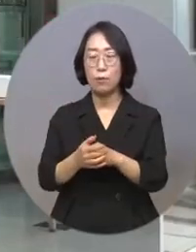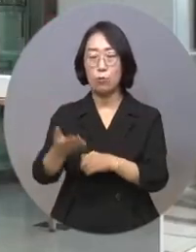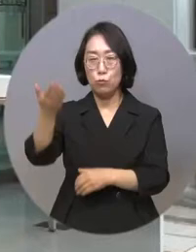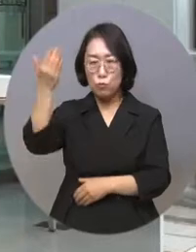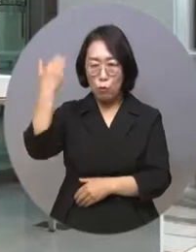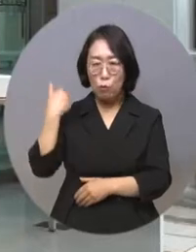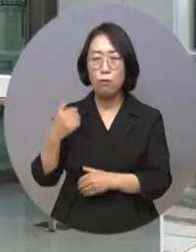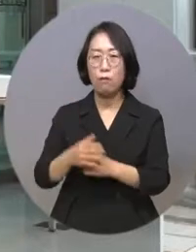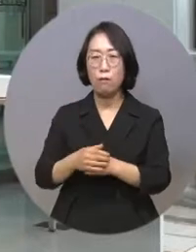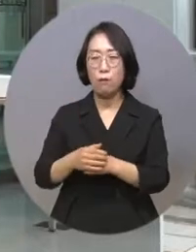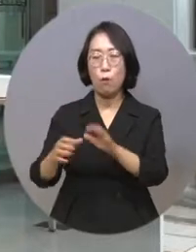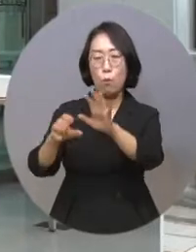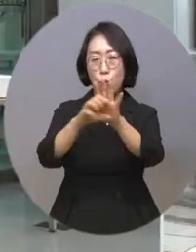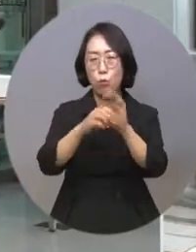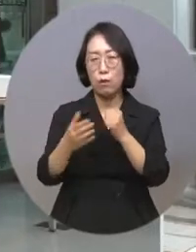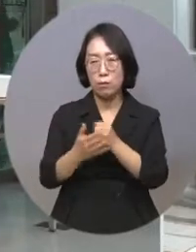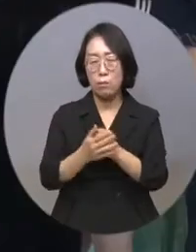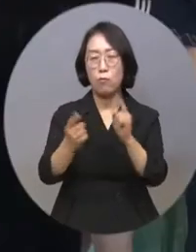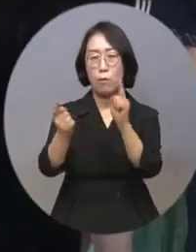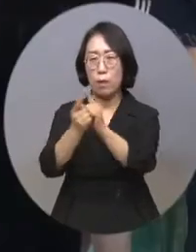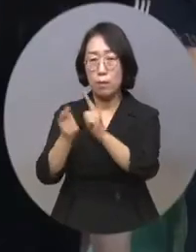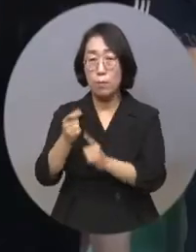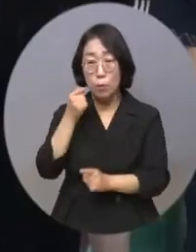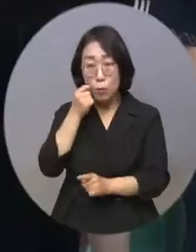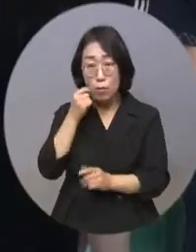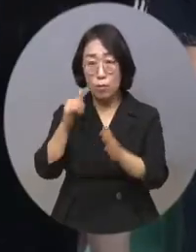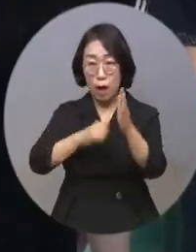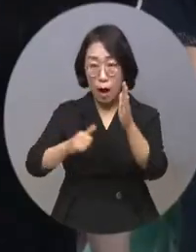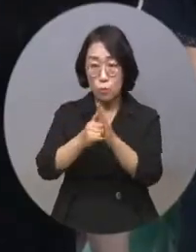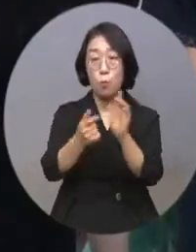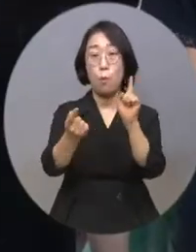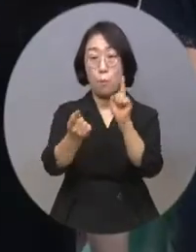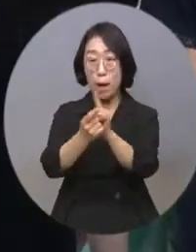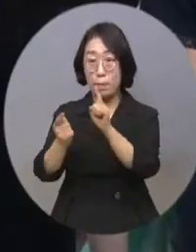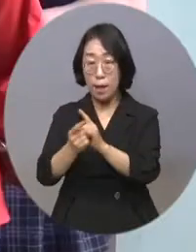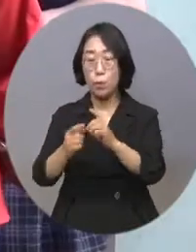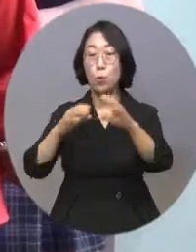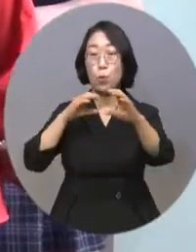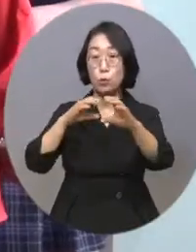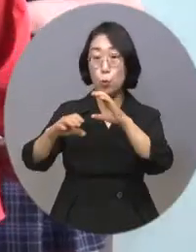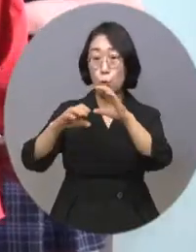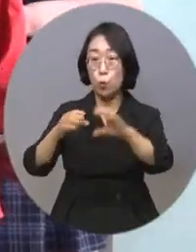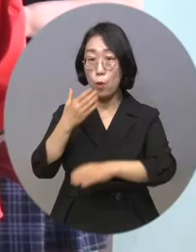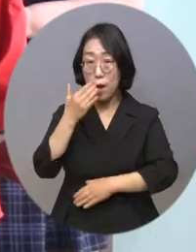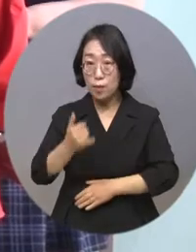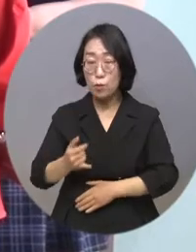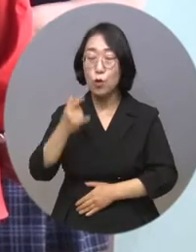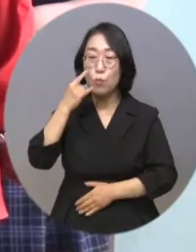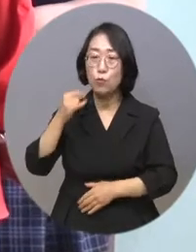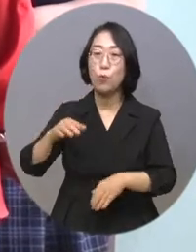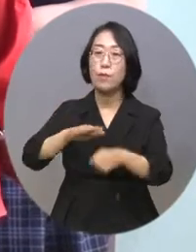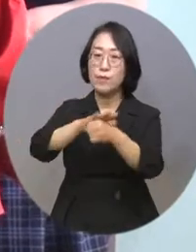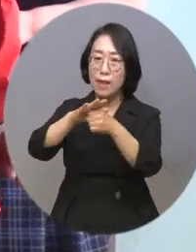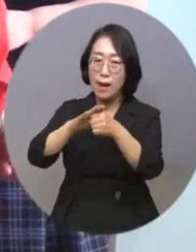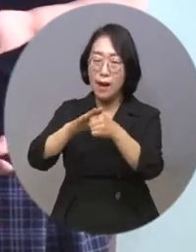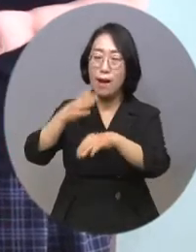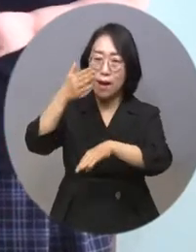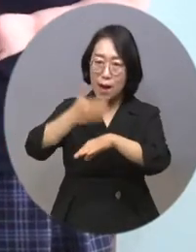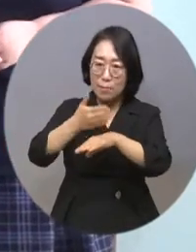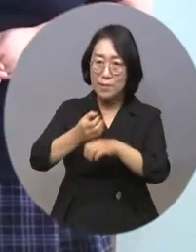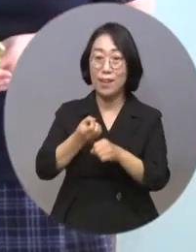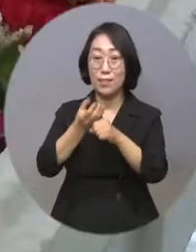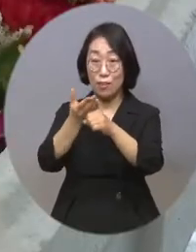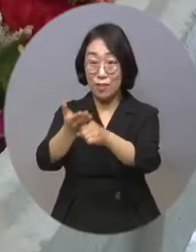인해 주춤했던 가족 간 방문과 소통의 기회를 마련하고자 부모님의 사랑과 감사의 마음을 전달할